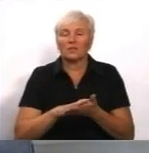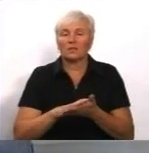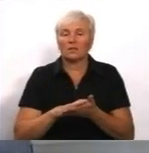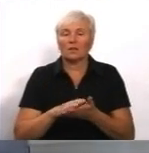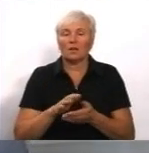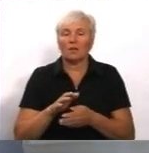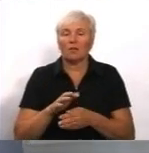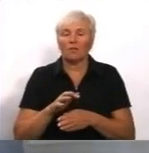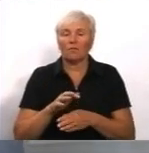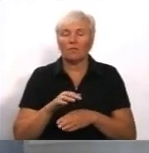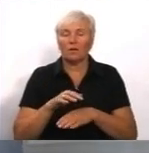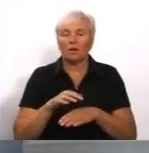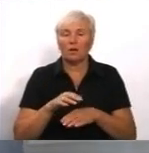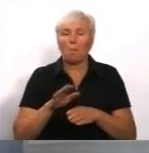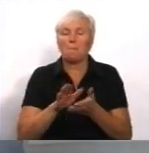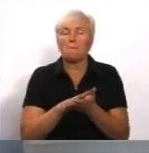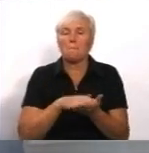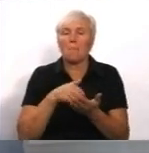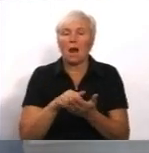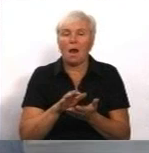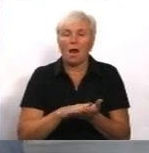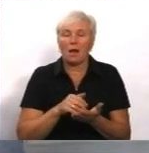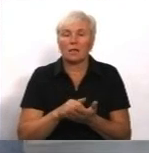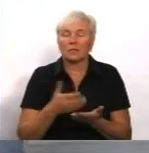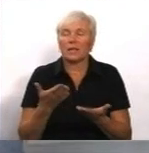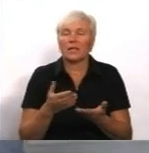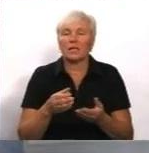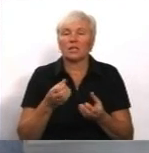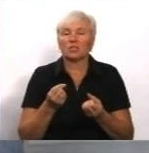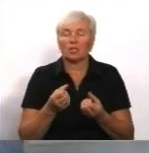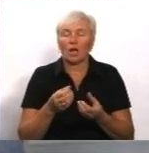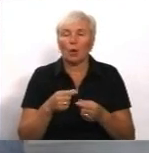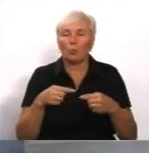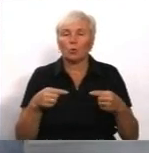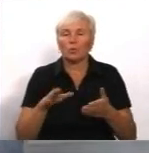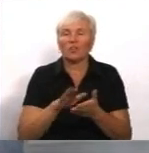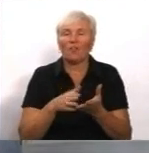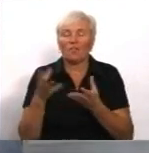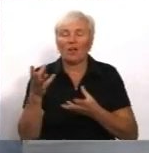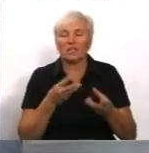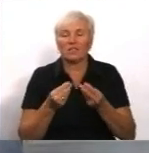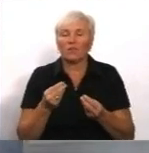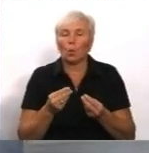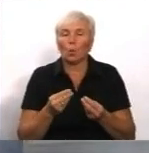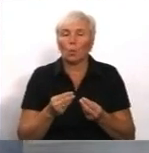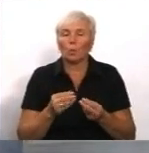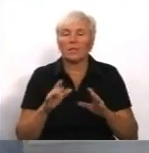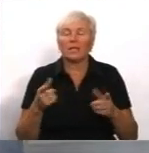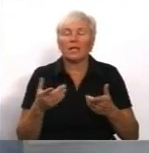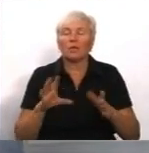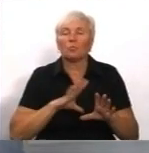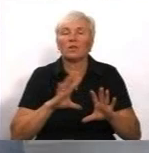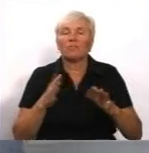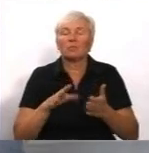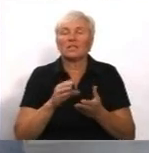фальсифікування масла. Які ще продукти фальсифікують, які були, можливо, випадки зафіксовані і